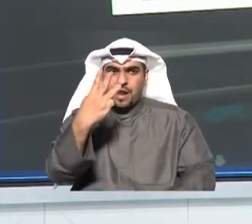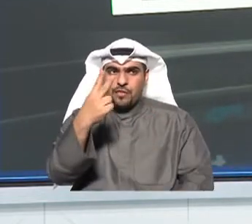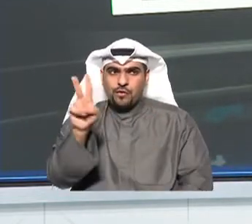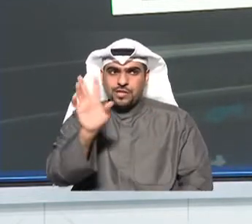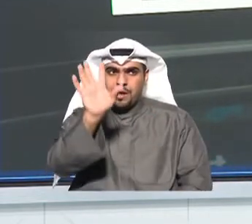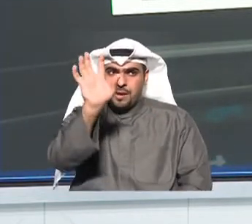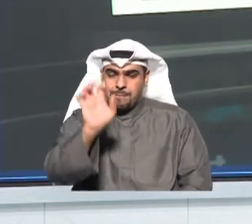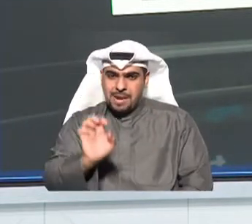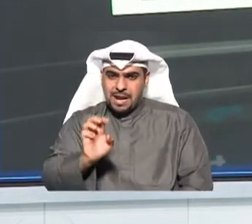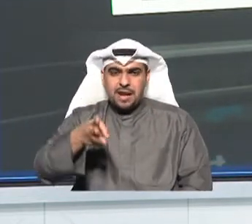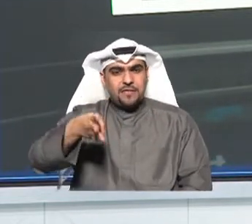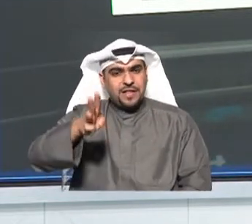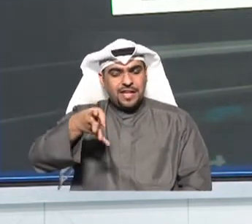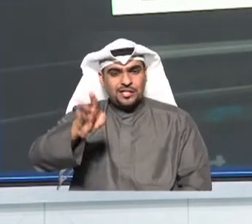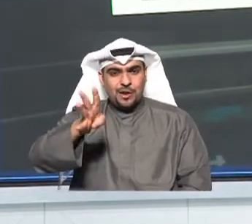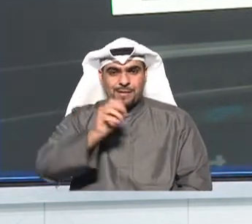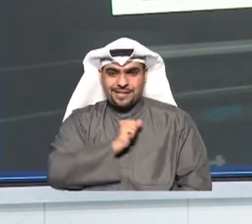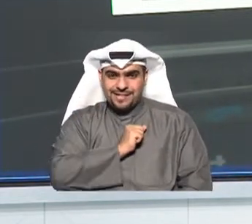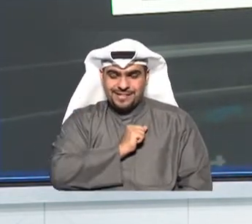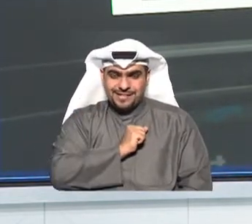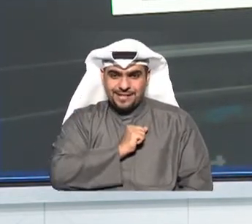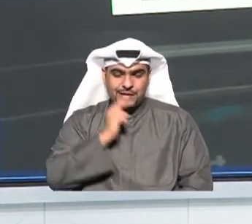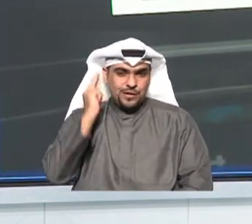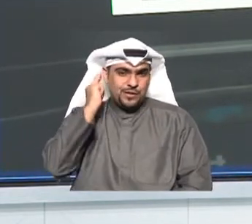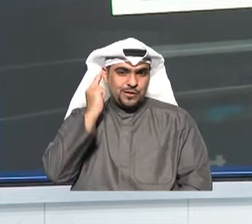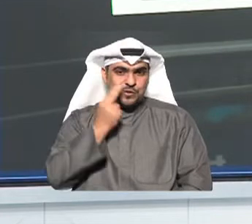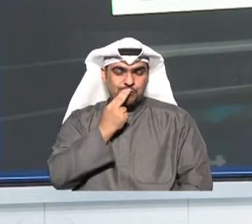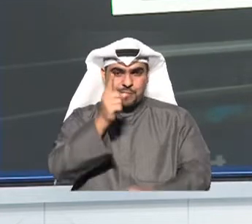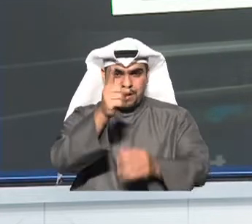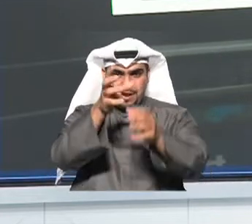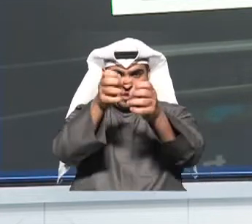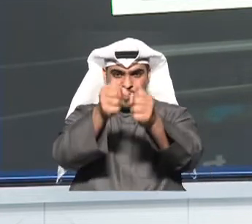13 إلى 14 درجة مئوية. أعزائي المشاهدين، إلى هنا